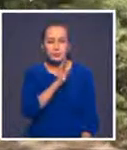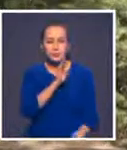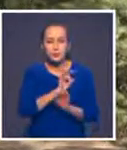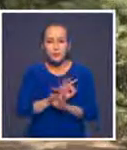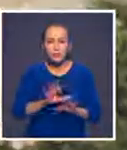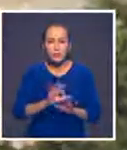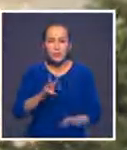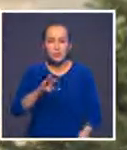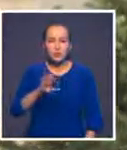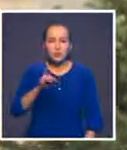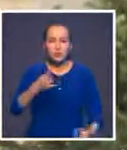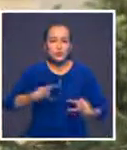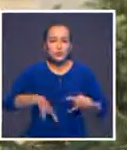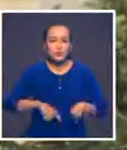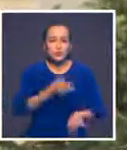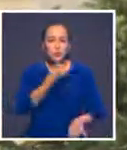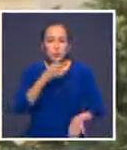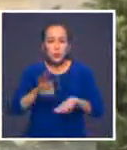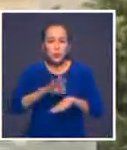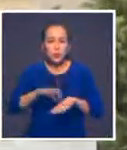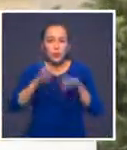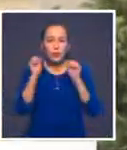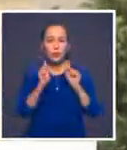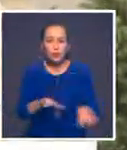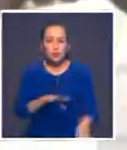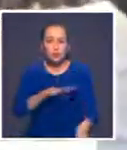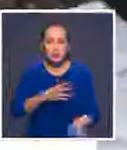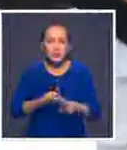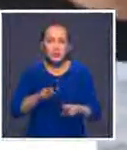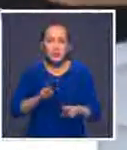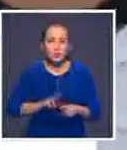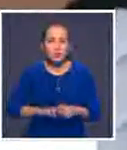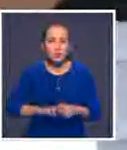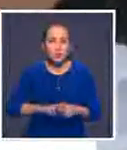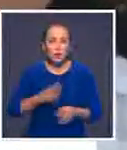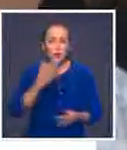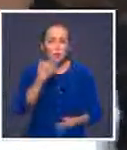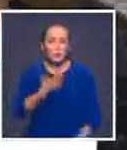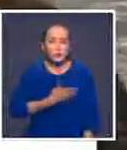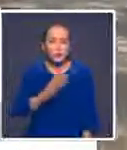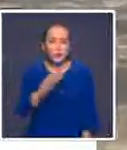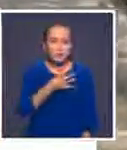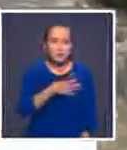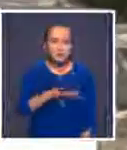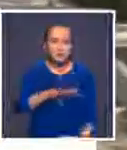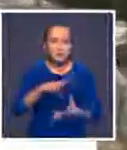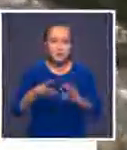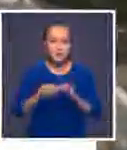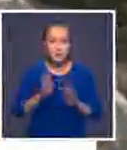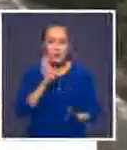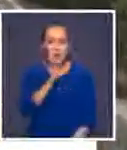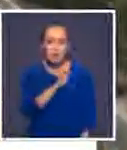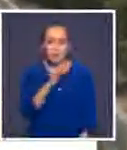дүниеге келмей тұрып жолдасы тастап кеткен, сондықтан ол әкенің рахымын сезініп қамқорлығын көрмеген. Енді оның сенгені де сүйінгені де жалғыз